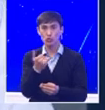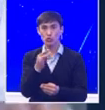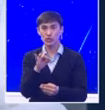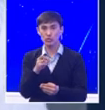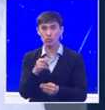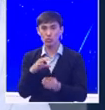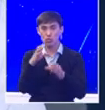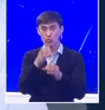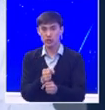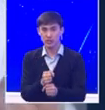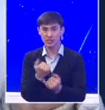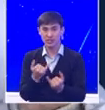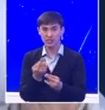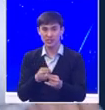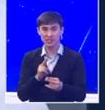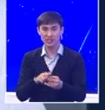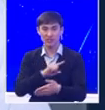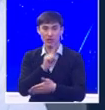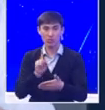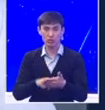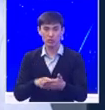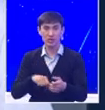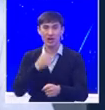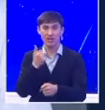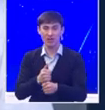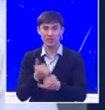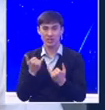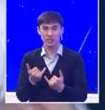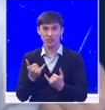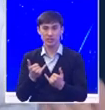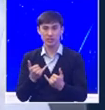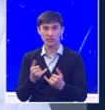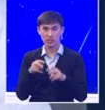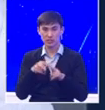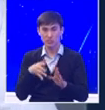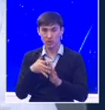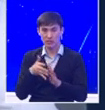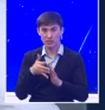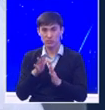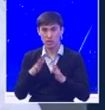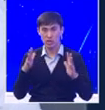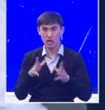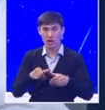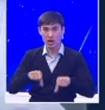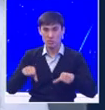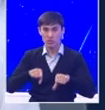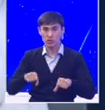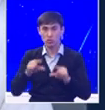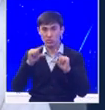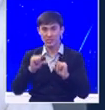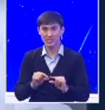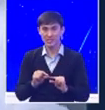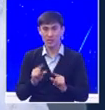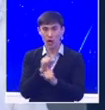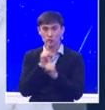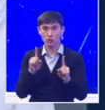вот уменьшили. Сейчас этот вопрос, он самый главный, сейчас уже рассматривает эта большая комиссия, чтобы снизить,